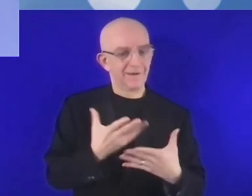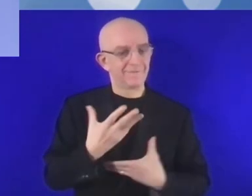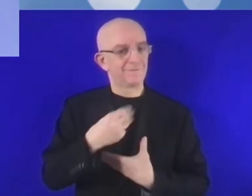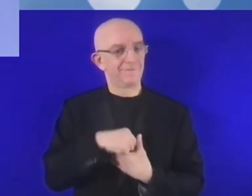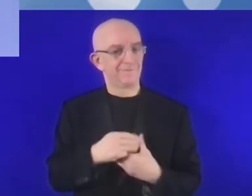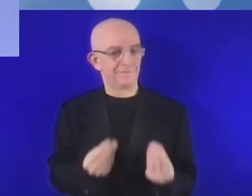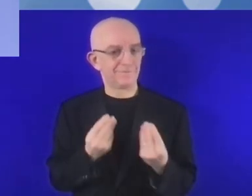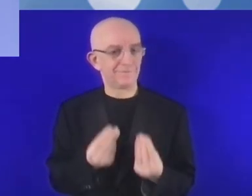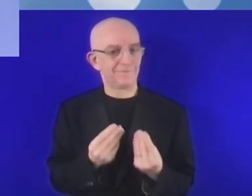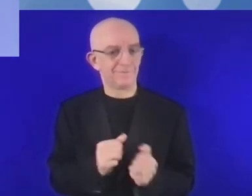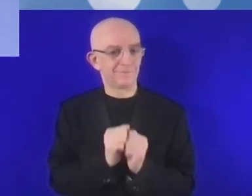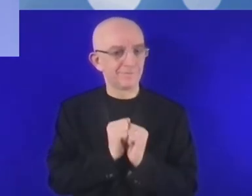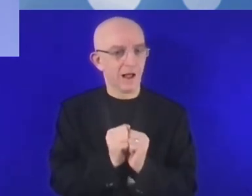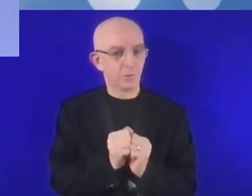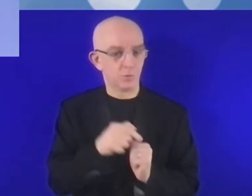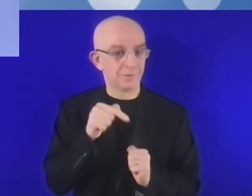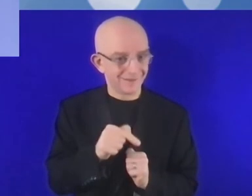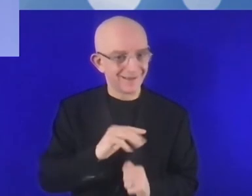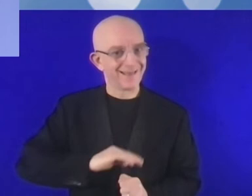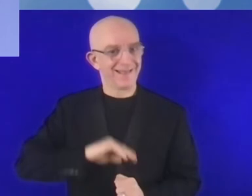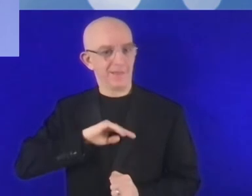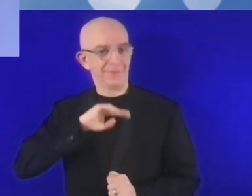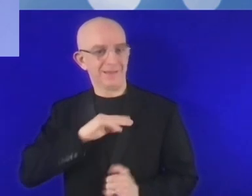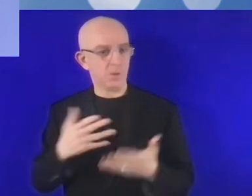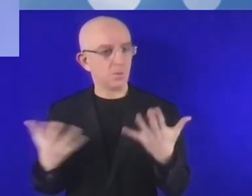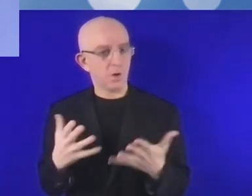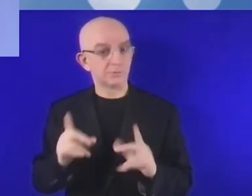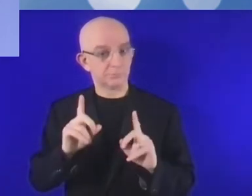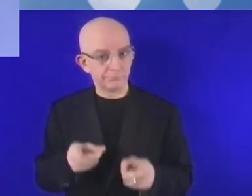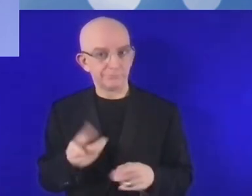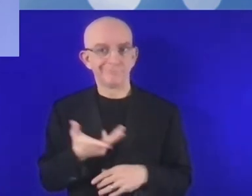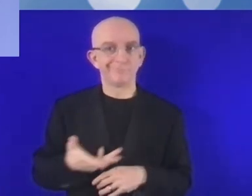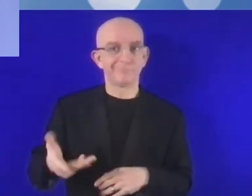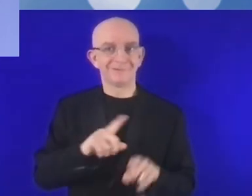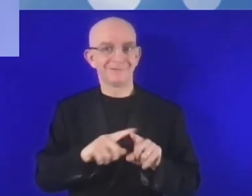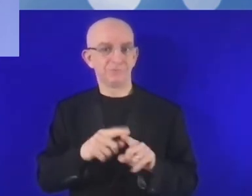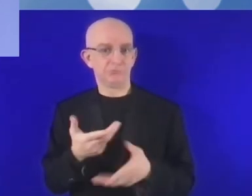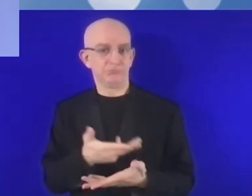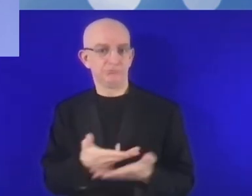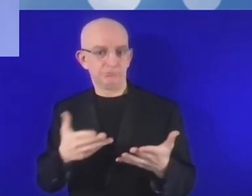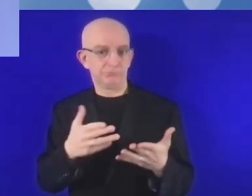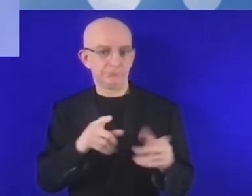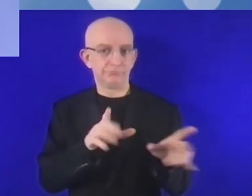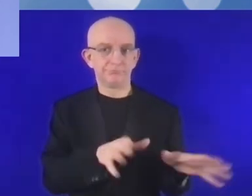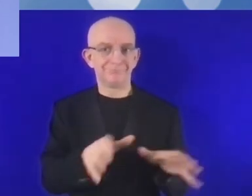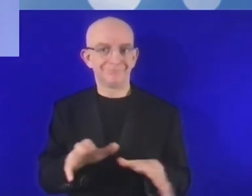هي العوامل التي يجب أن نأخذها بالاعتبار في